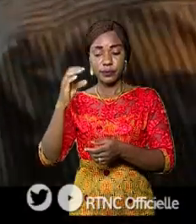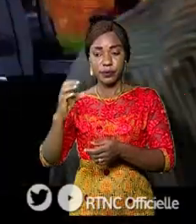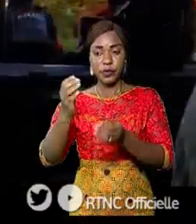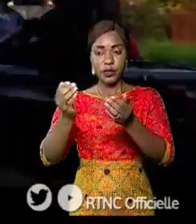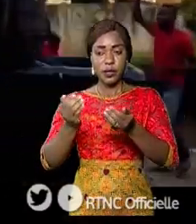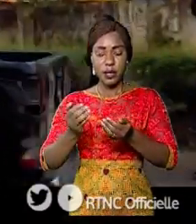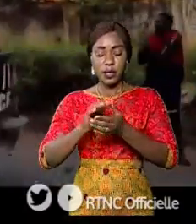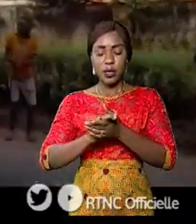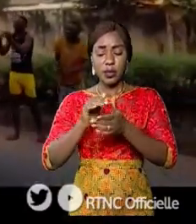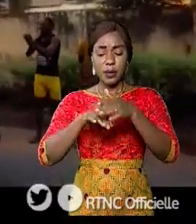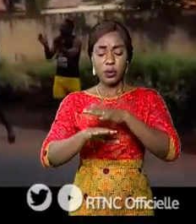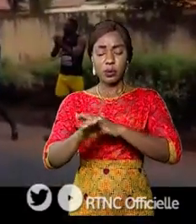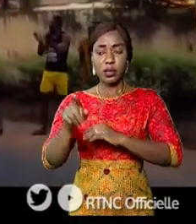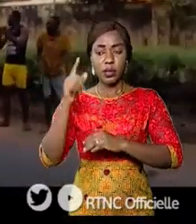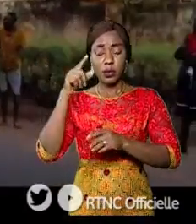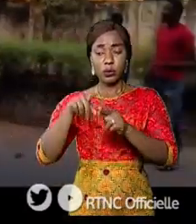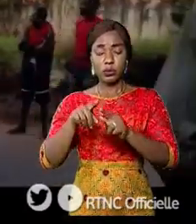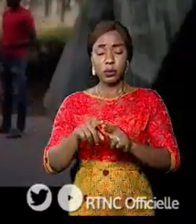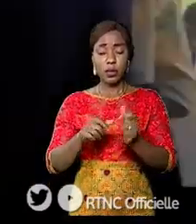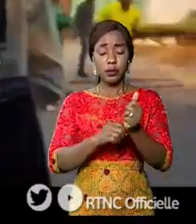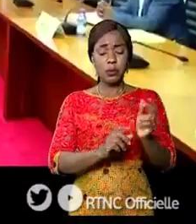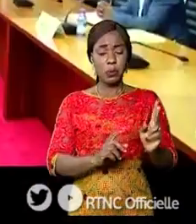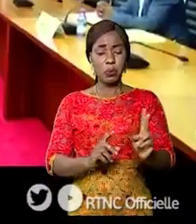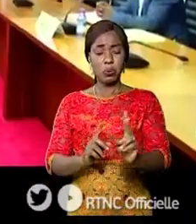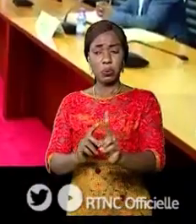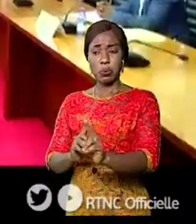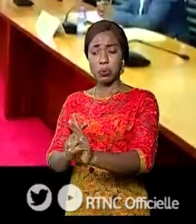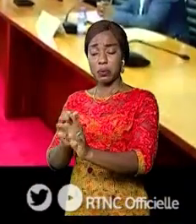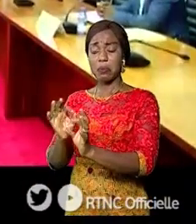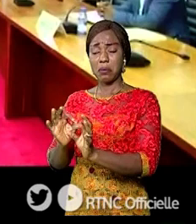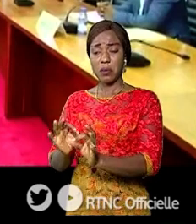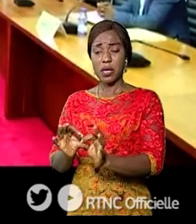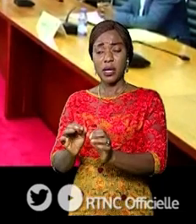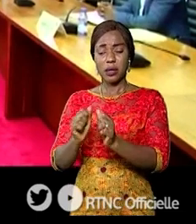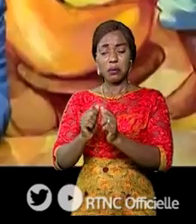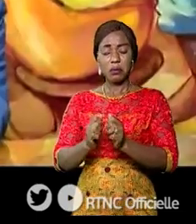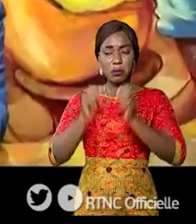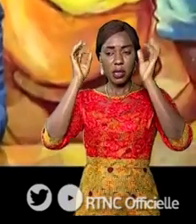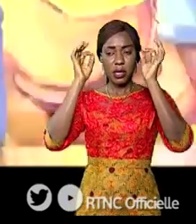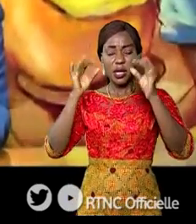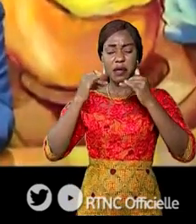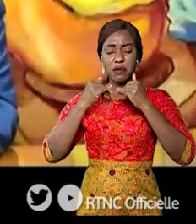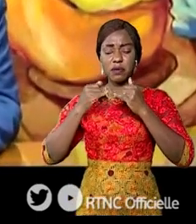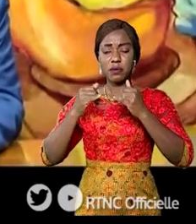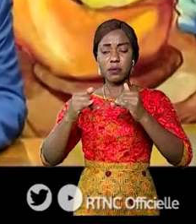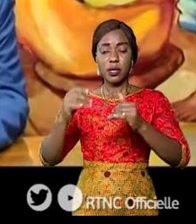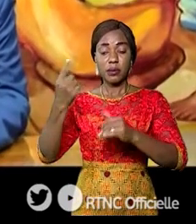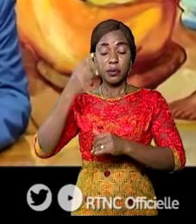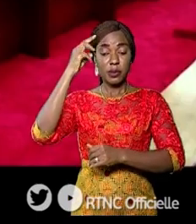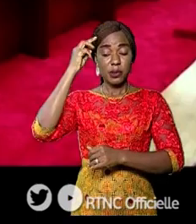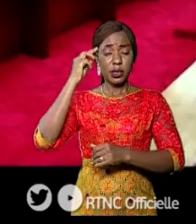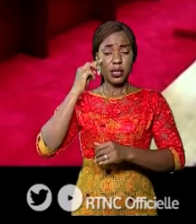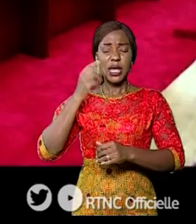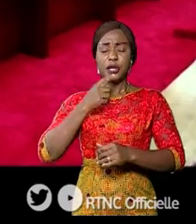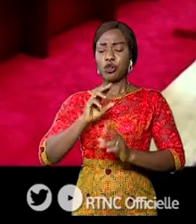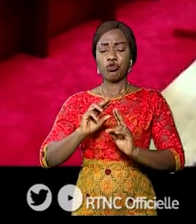ont repoussés avec efficacité. Le bilan est lourd. Informé, le Premier ministre Ilunga Ilunkamba a convoqué